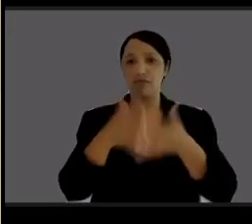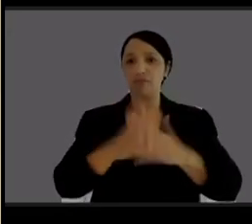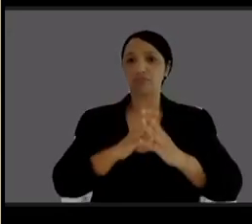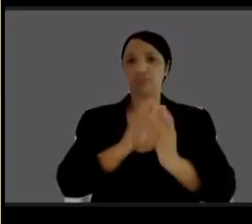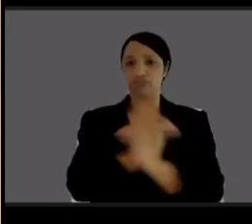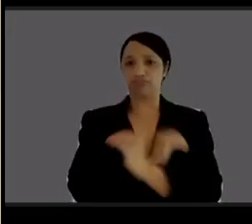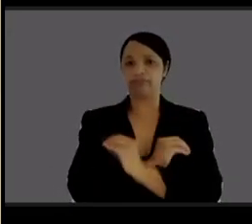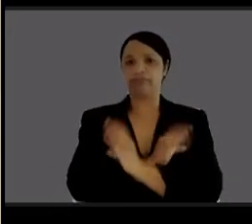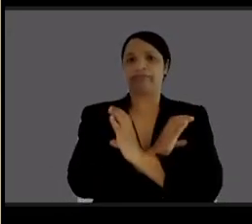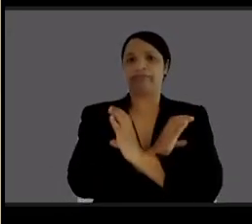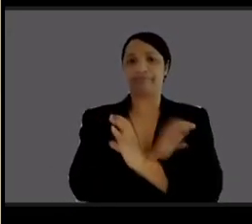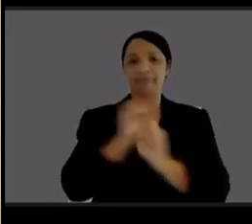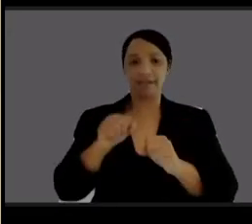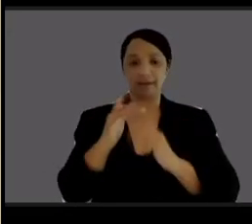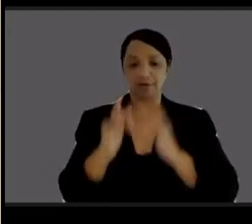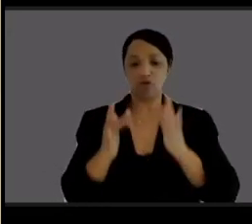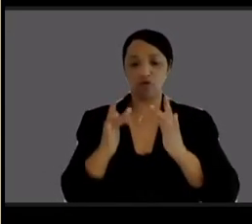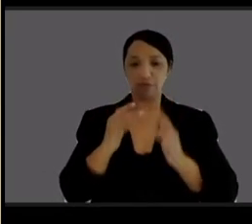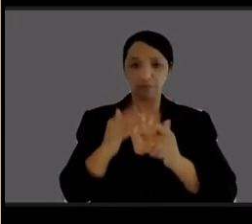du